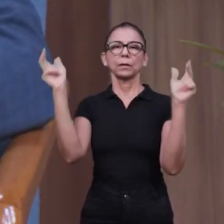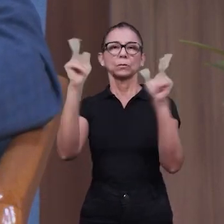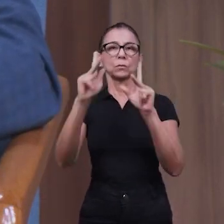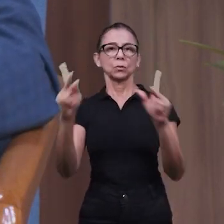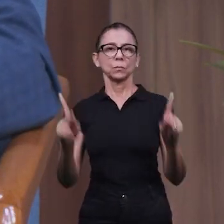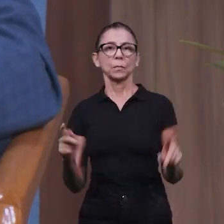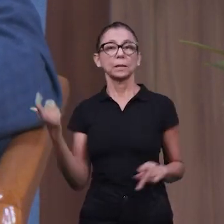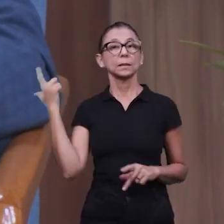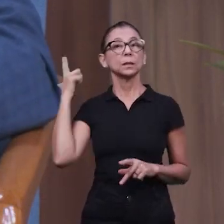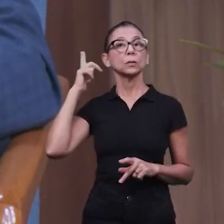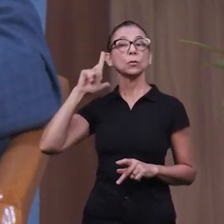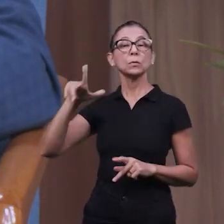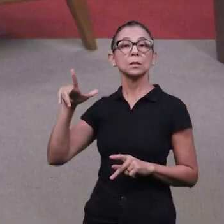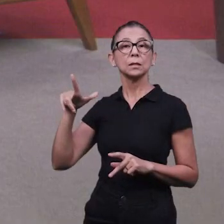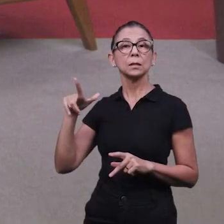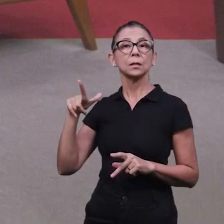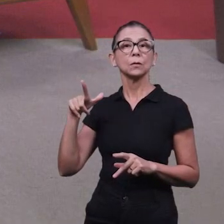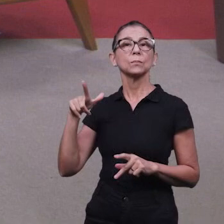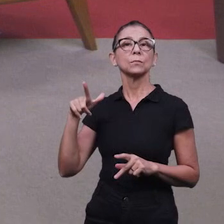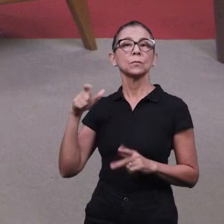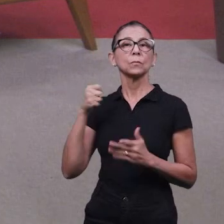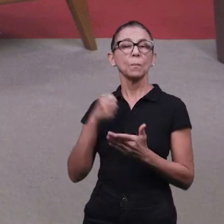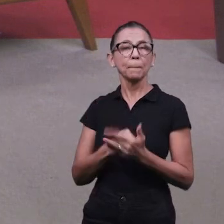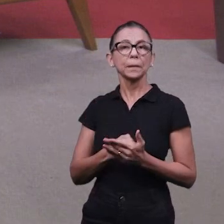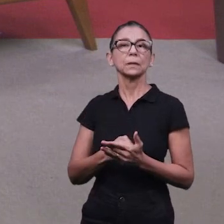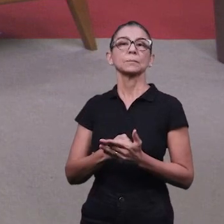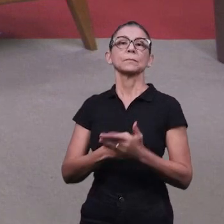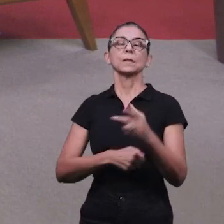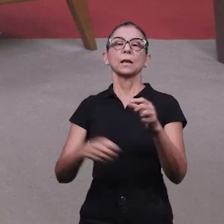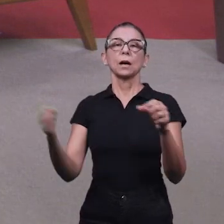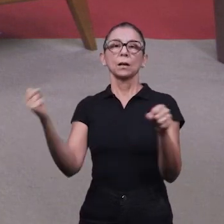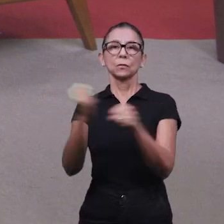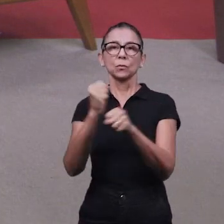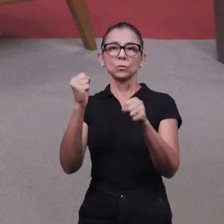paix et a réalisé une grande œuvre de la construction du temple.